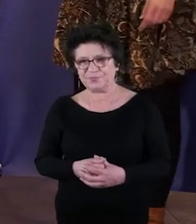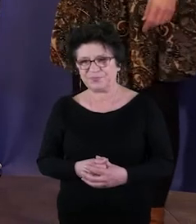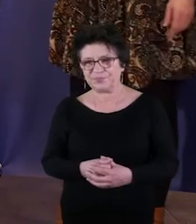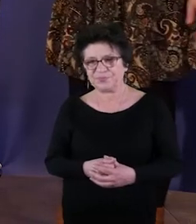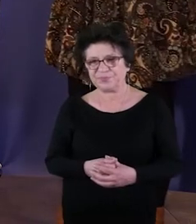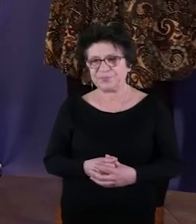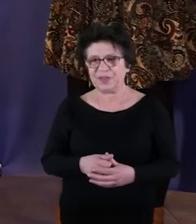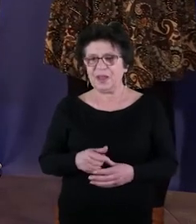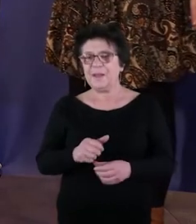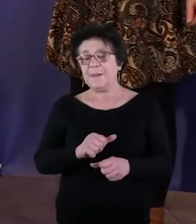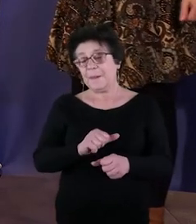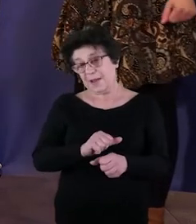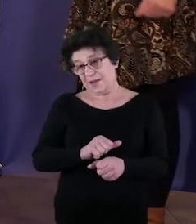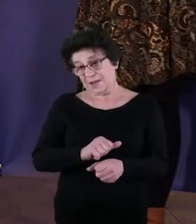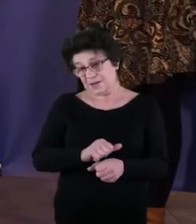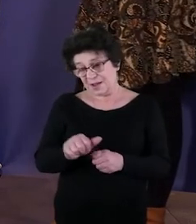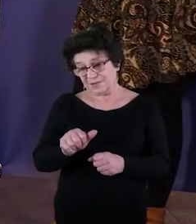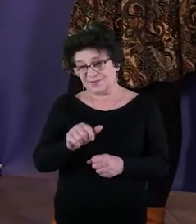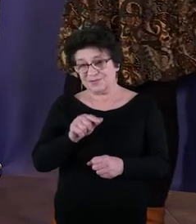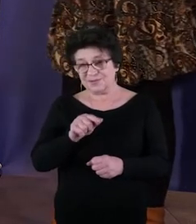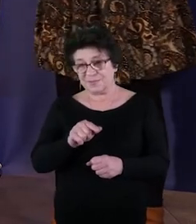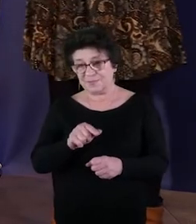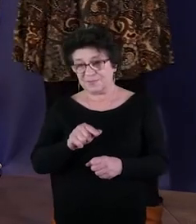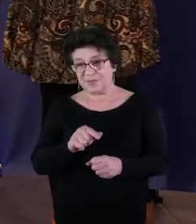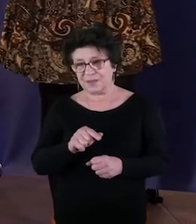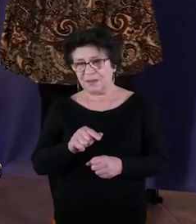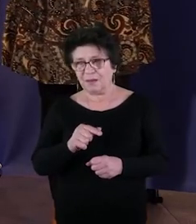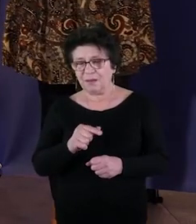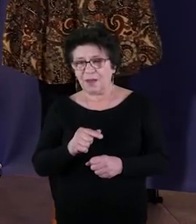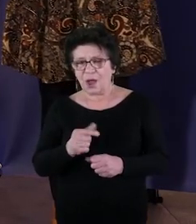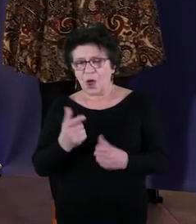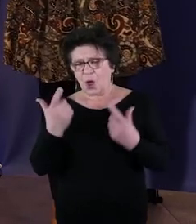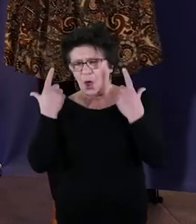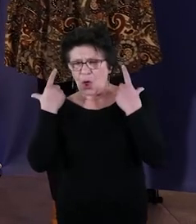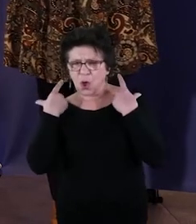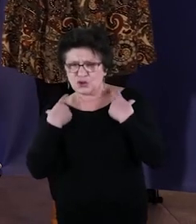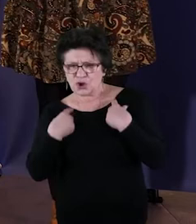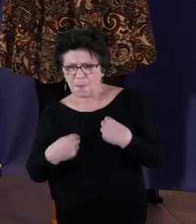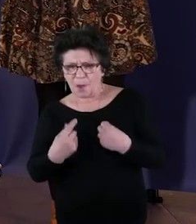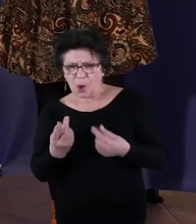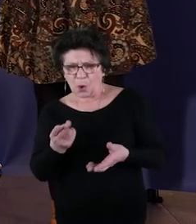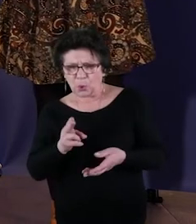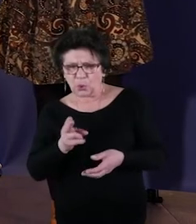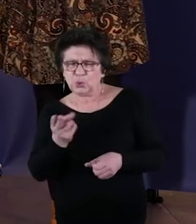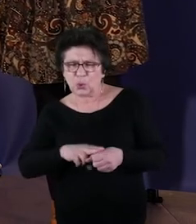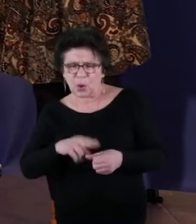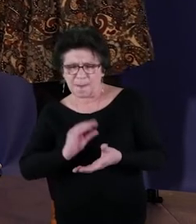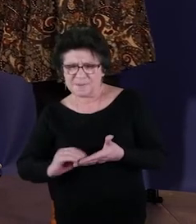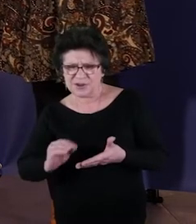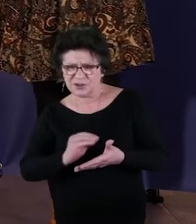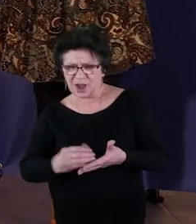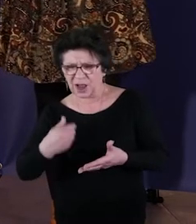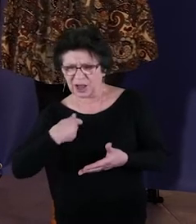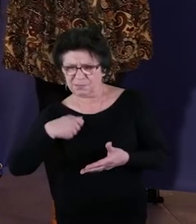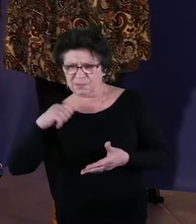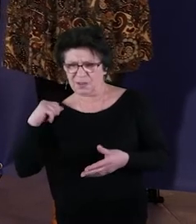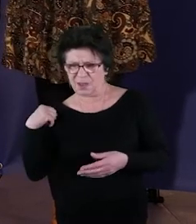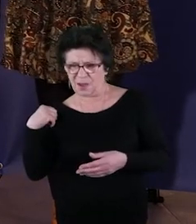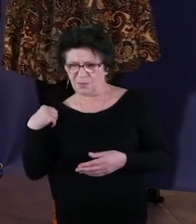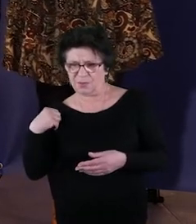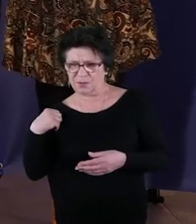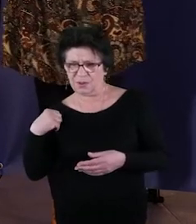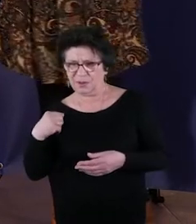jest ogólnie postrzegana jako osoba pisząca kryminały ale chyba wiecie państwo